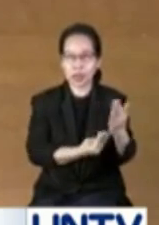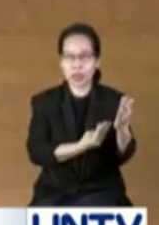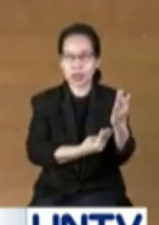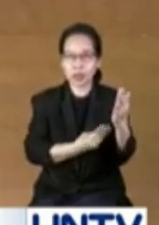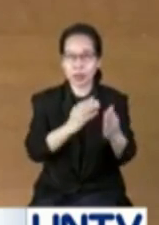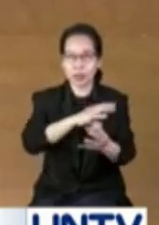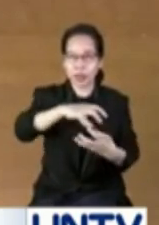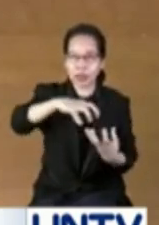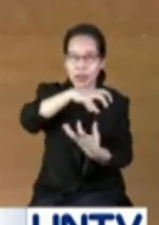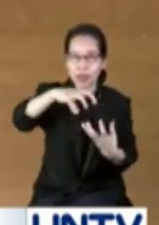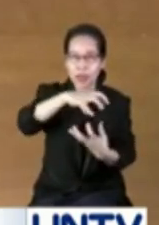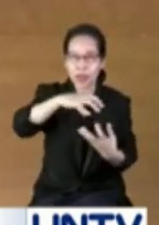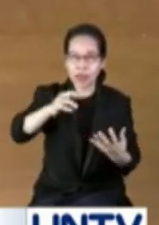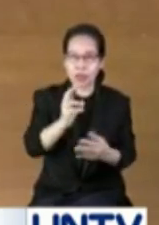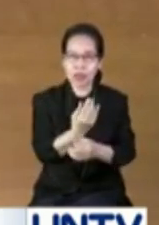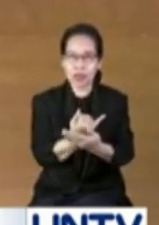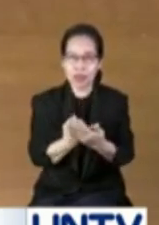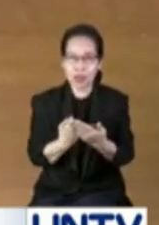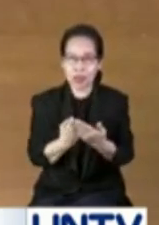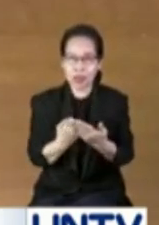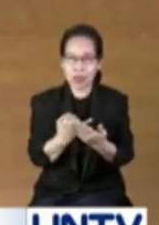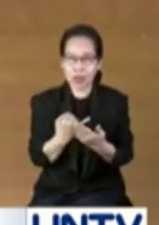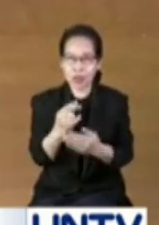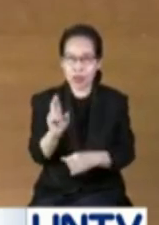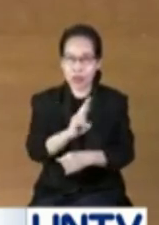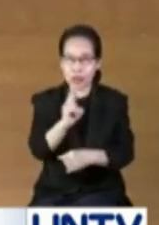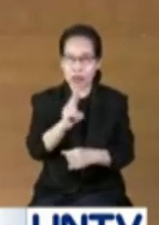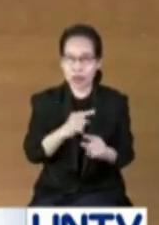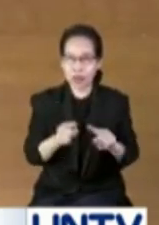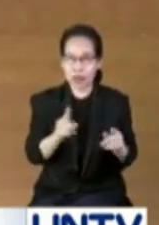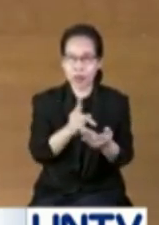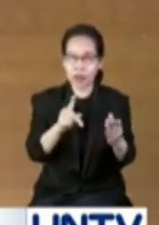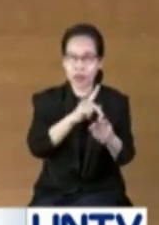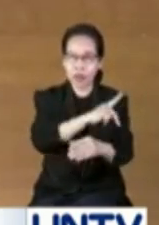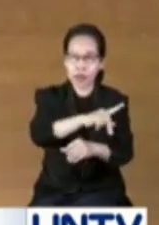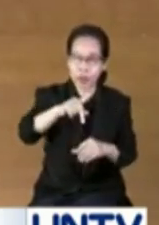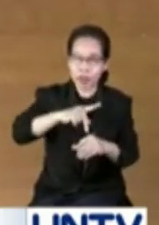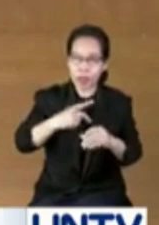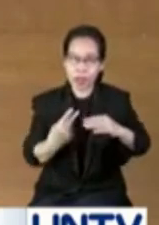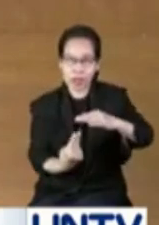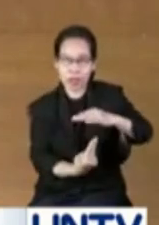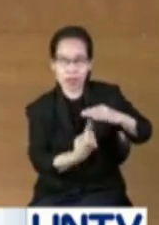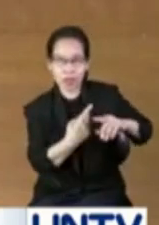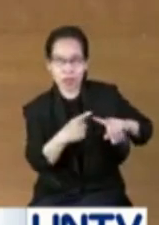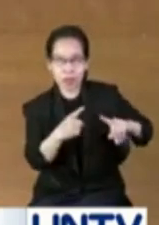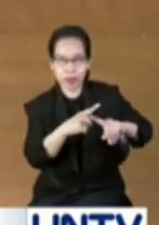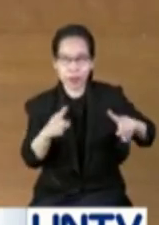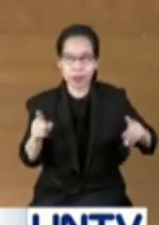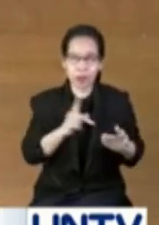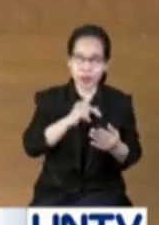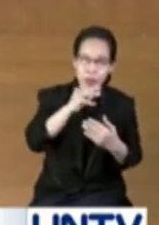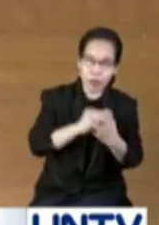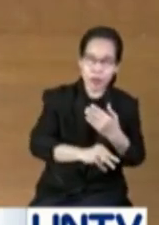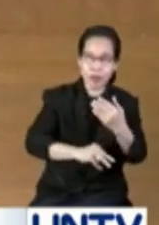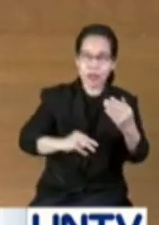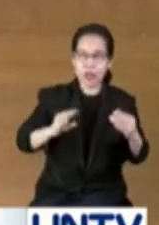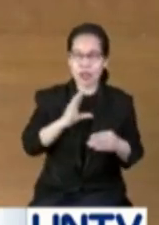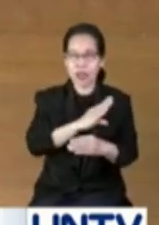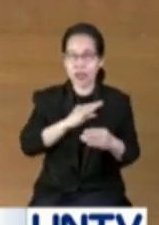mga kagamitan sa iba't ibang dako ng Pilipinas. Sa ilalim ng iba't ibang mga programa ng kagawaran ng